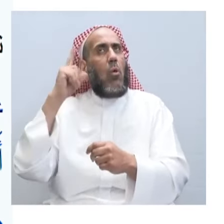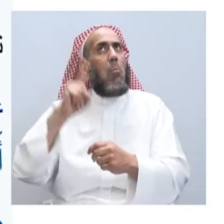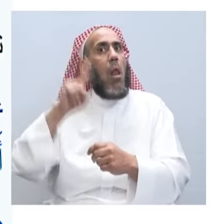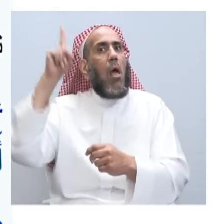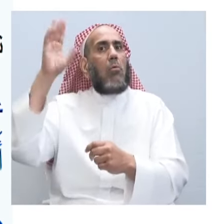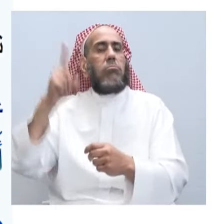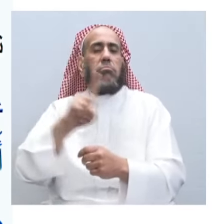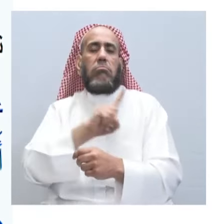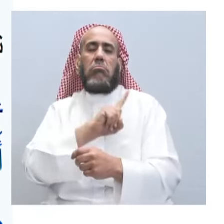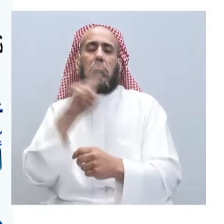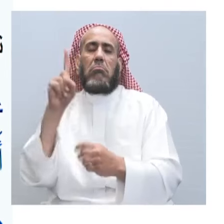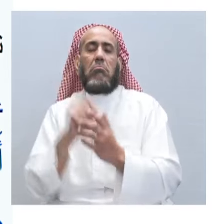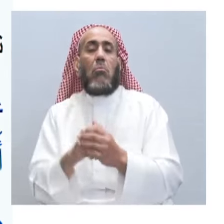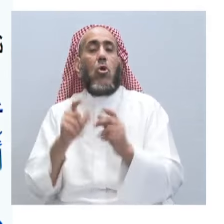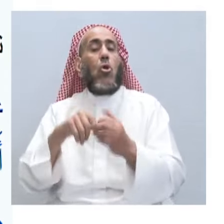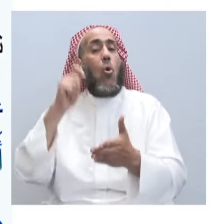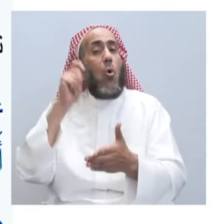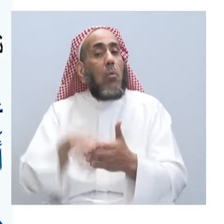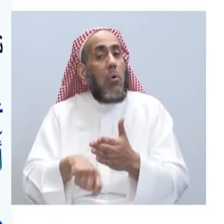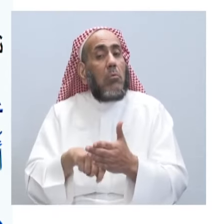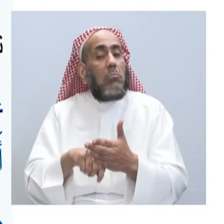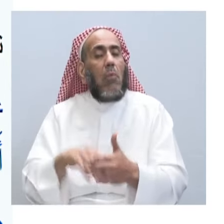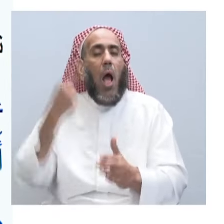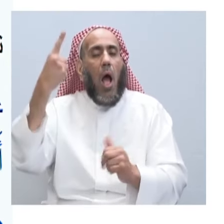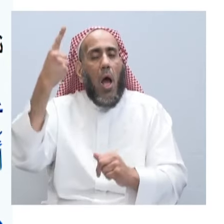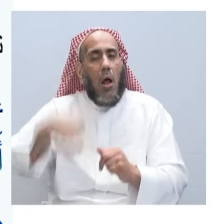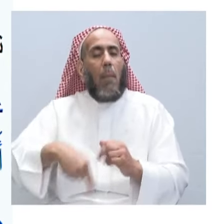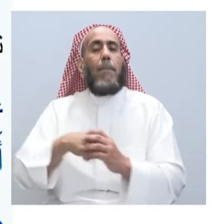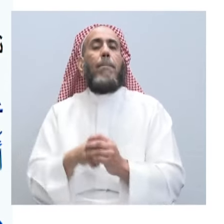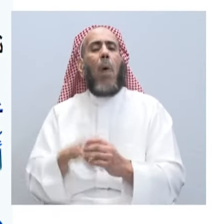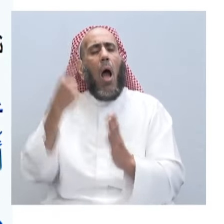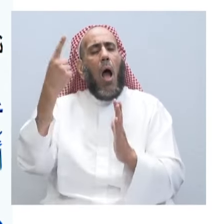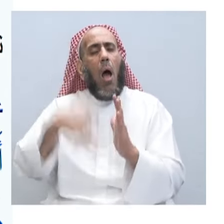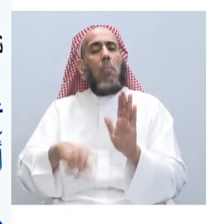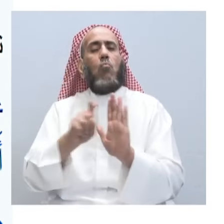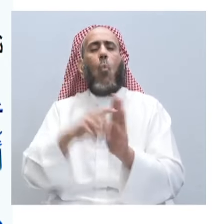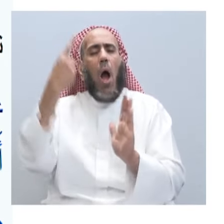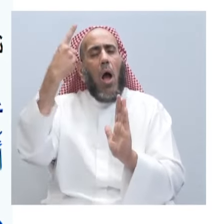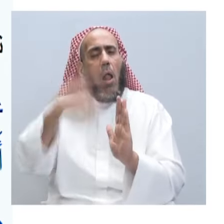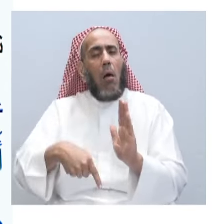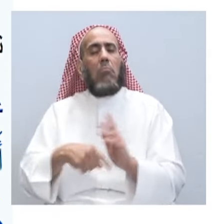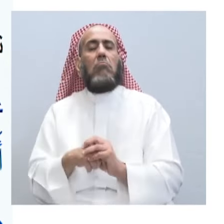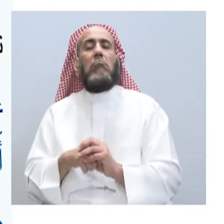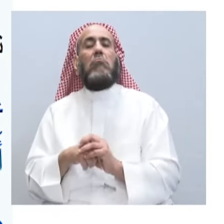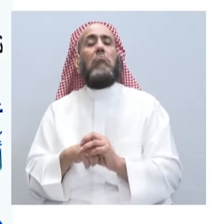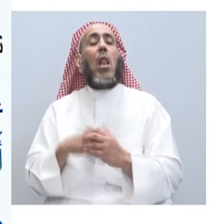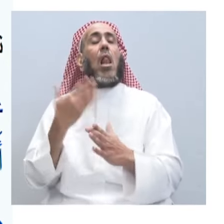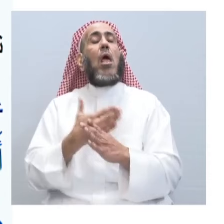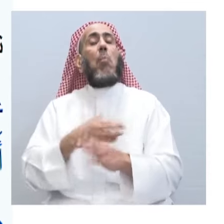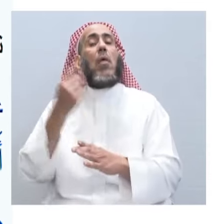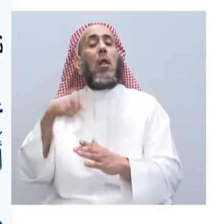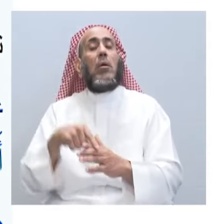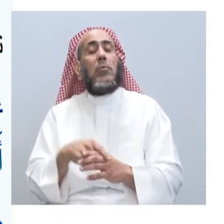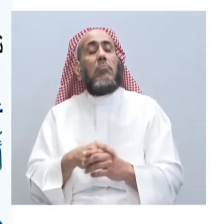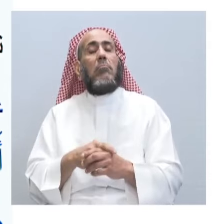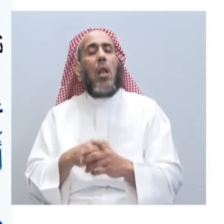بالله عز وجل اذا حكمه حرام اذا حكمه حرام لماذا حرام